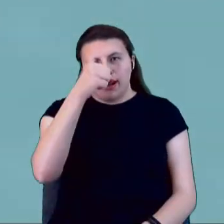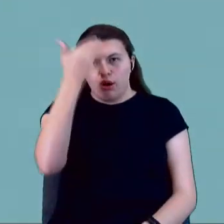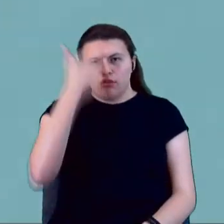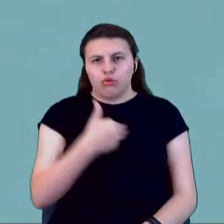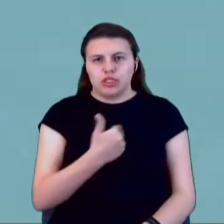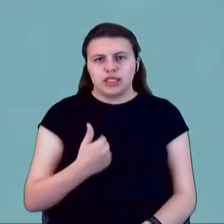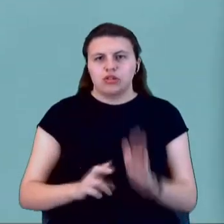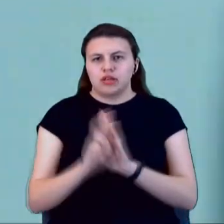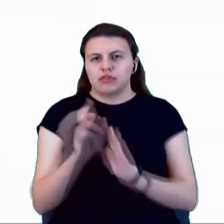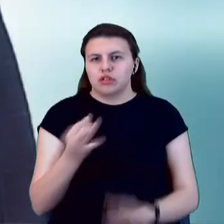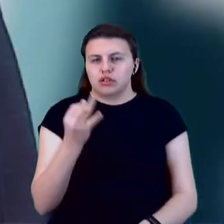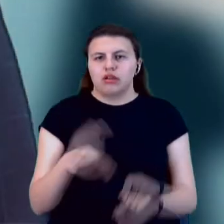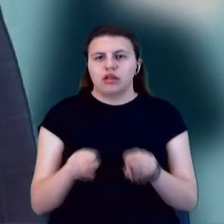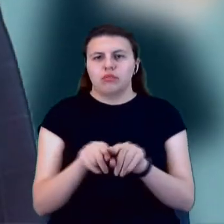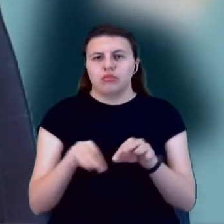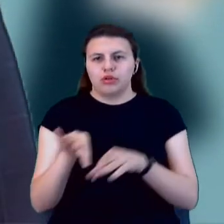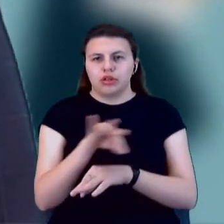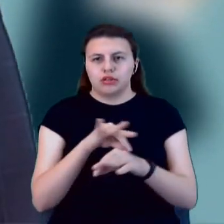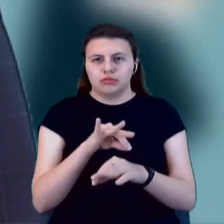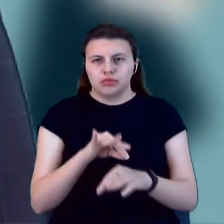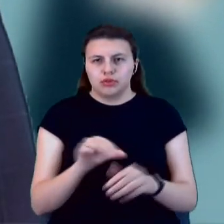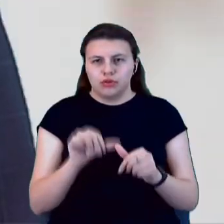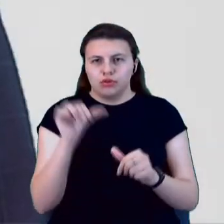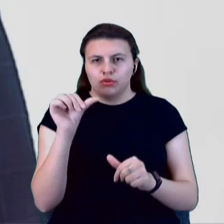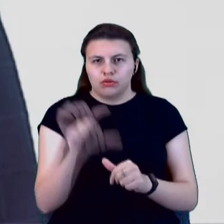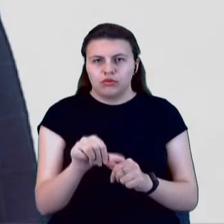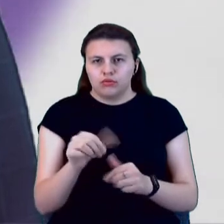зацікавитись таким проєктом? Ну, звісно, окрім депутатського корпусу.